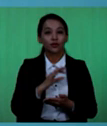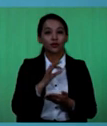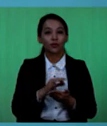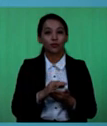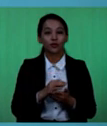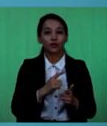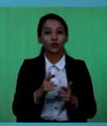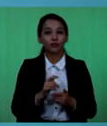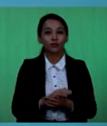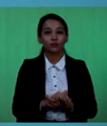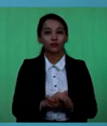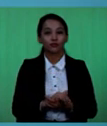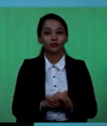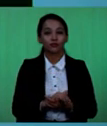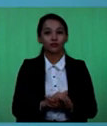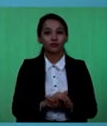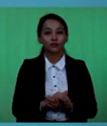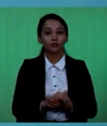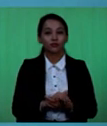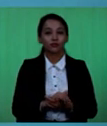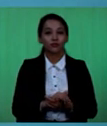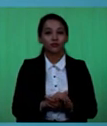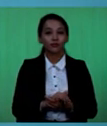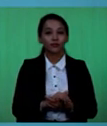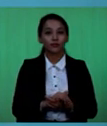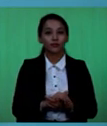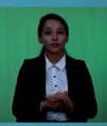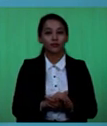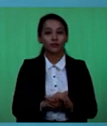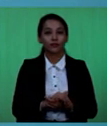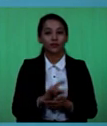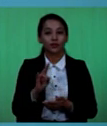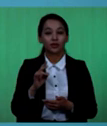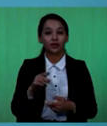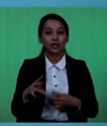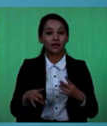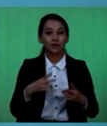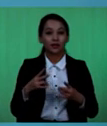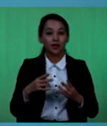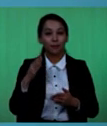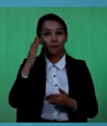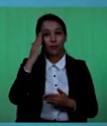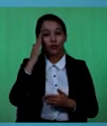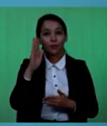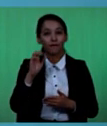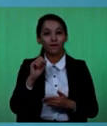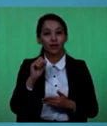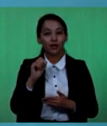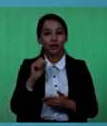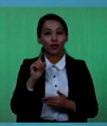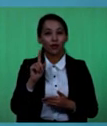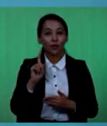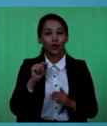Javobingiz tayyormi? Unday bo'lsa, solishtirib ko'ramiz. Nerv tizimi bosh miya va orqa